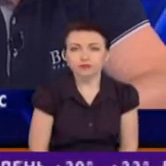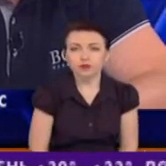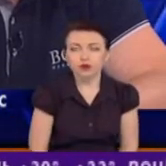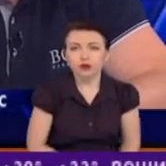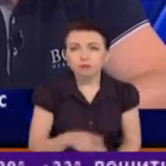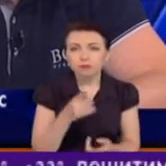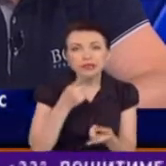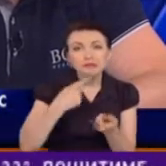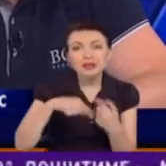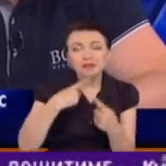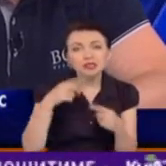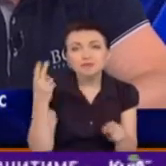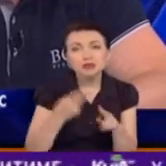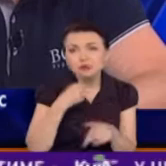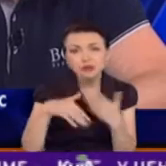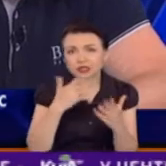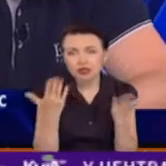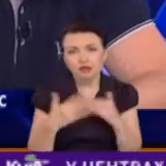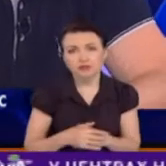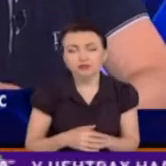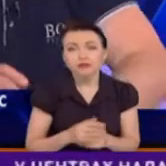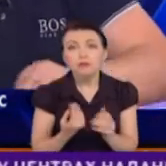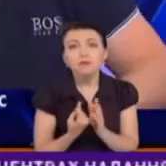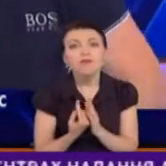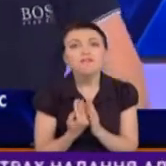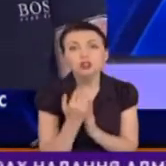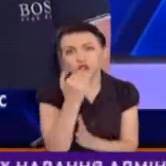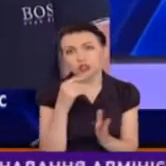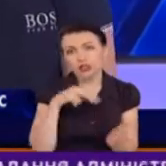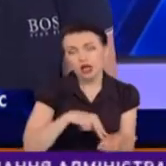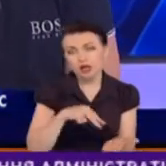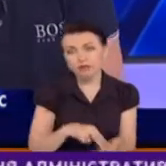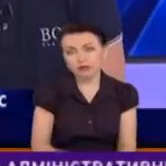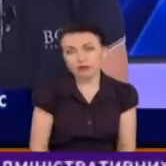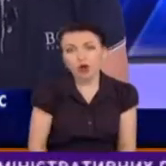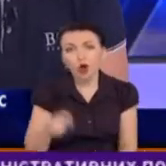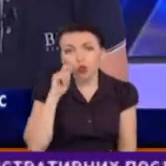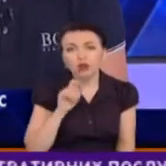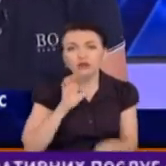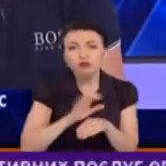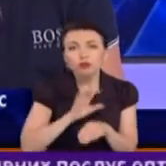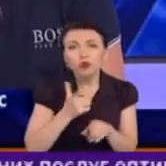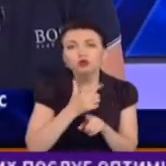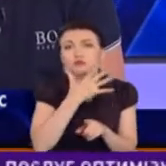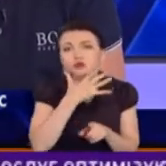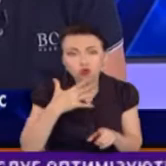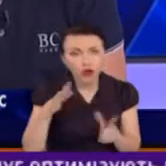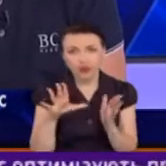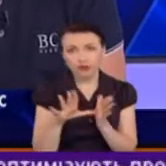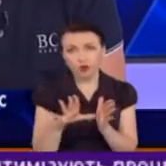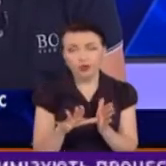предпринимательский беспредел, он приводит к повышенным тарифам. Украина вырабатывает очень много